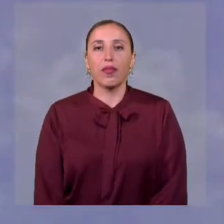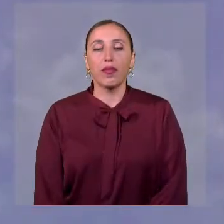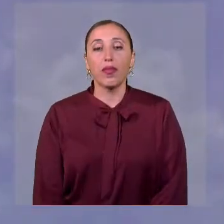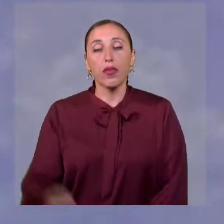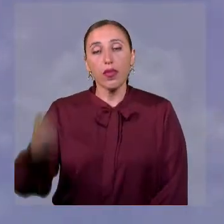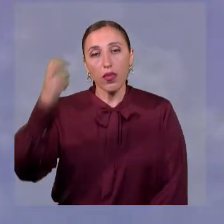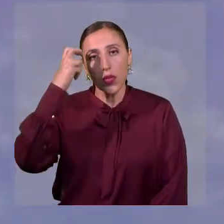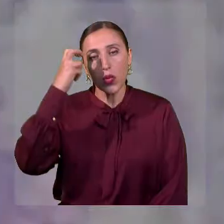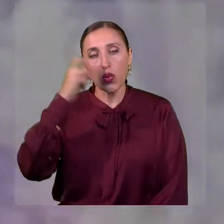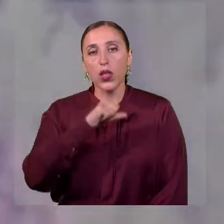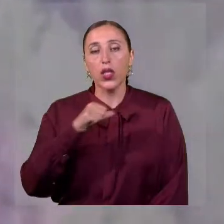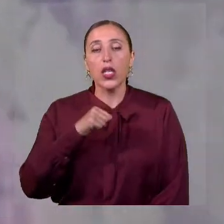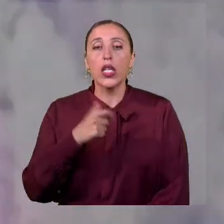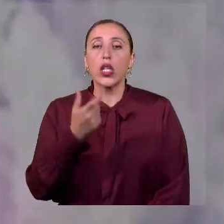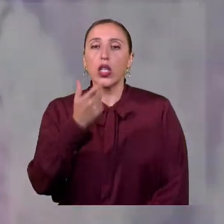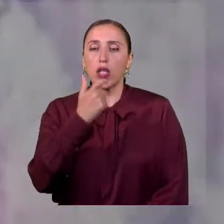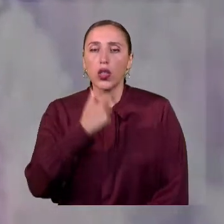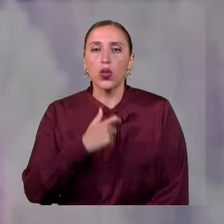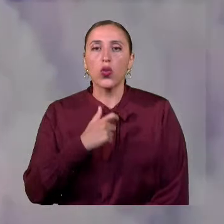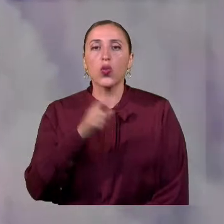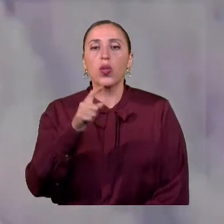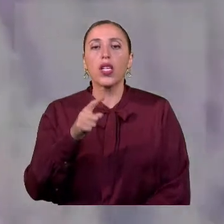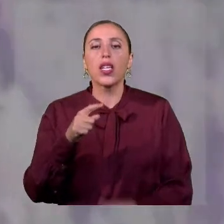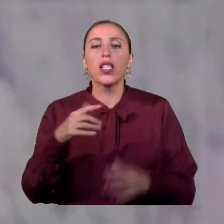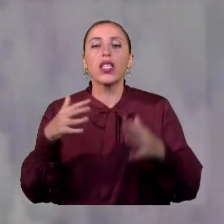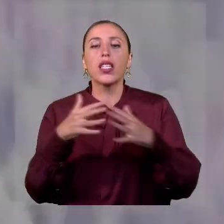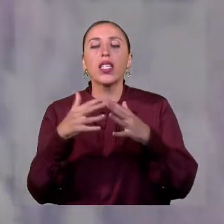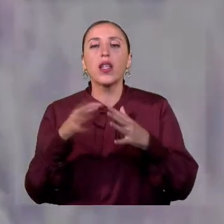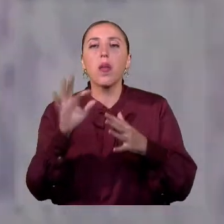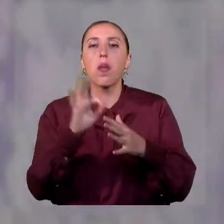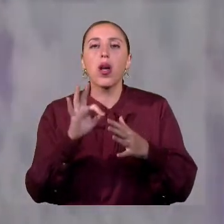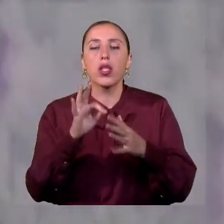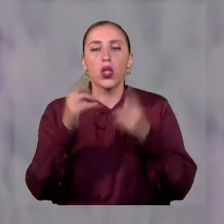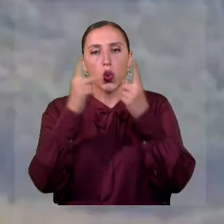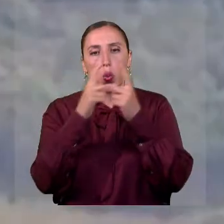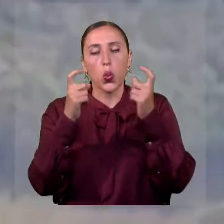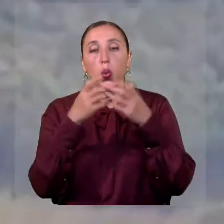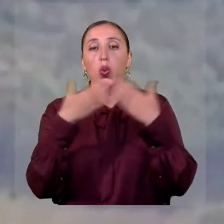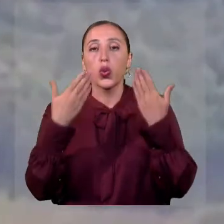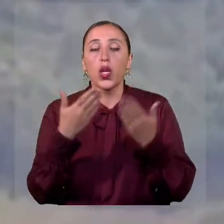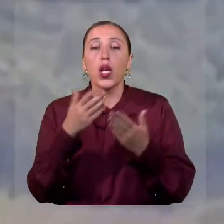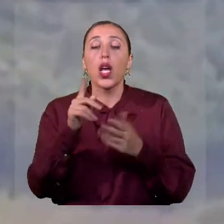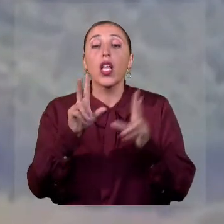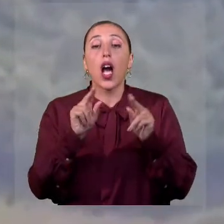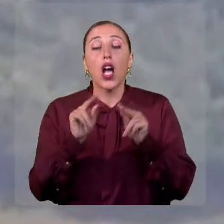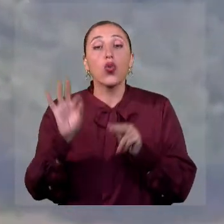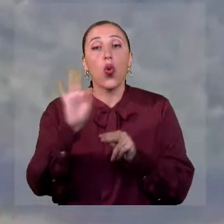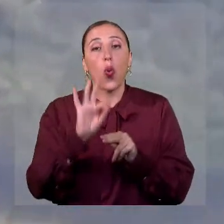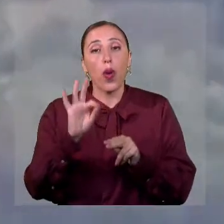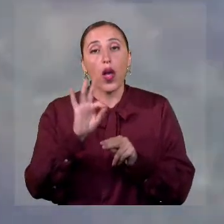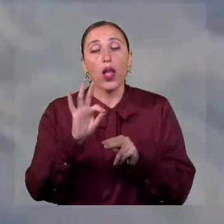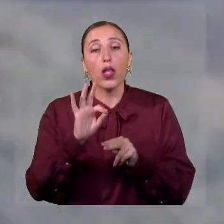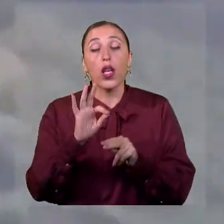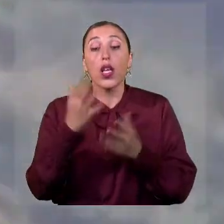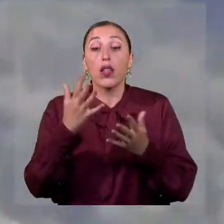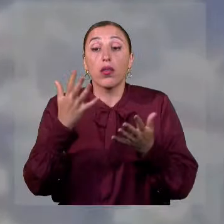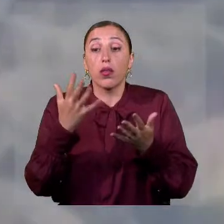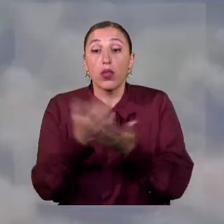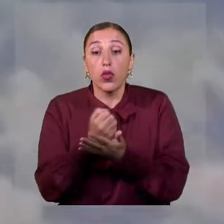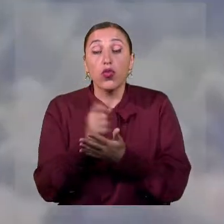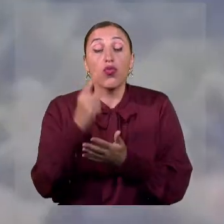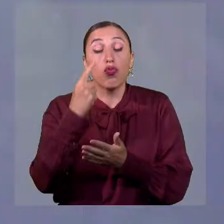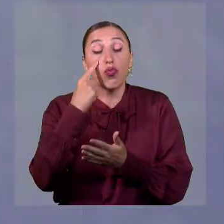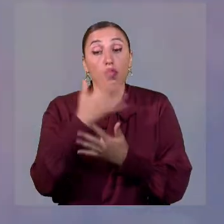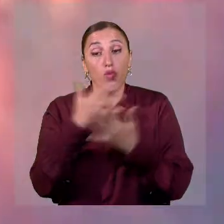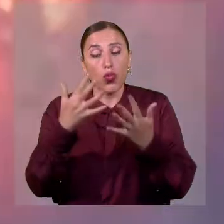է հակահարձակման մասին հաղորդագրություններում, շեշտելով, թե հաջողությունների մասին կխոսեն զգալի արդյունքներից հետո։ Հիմա